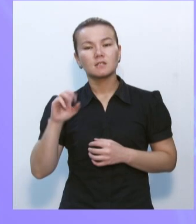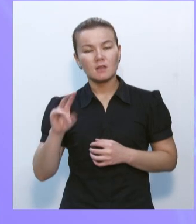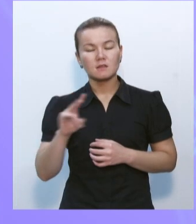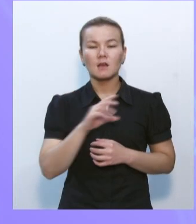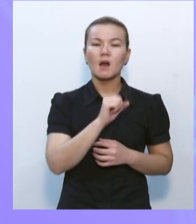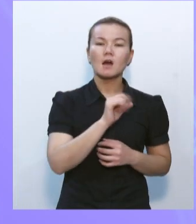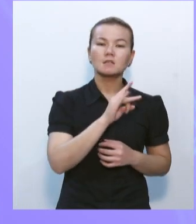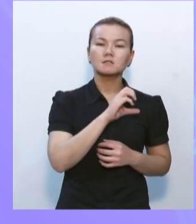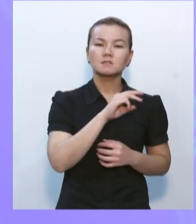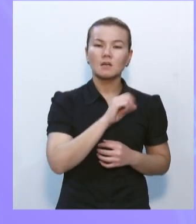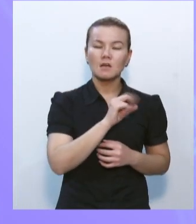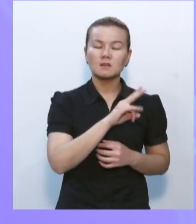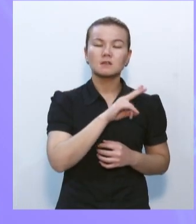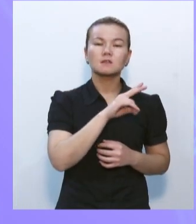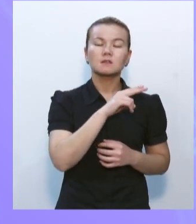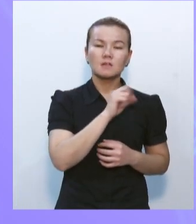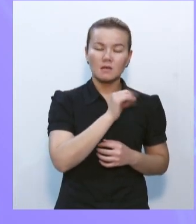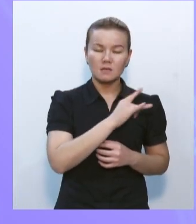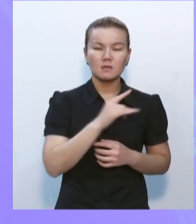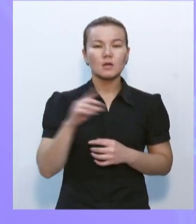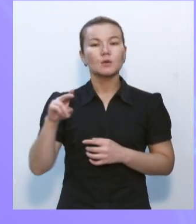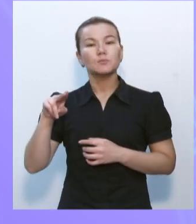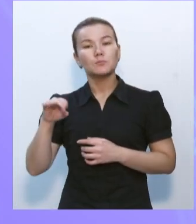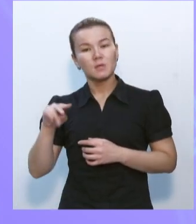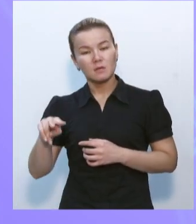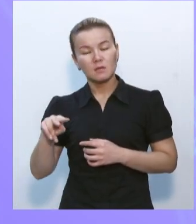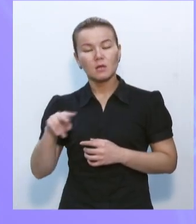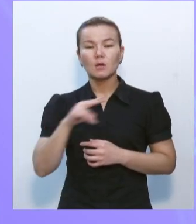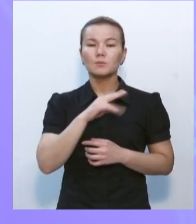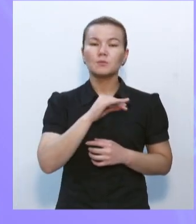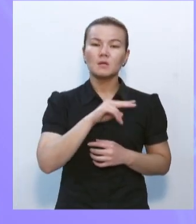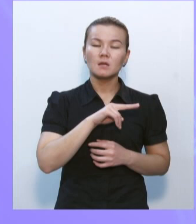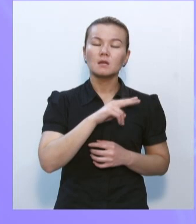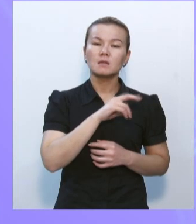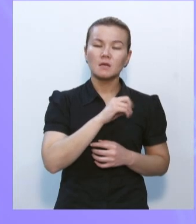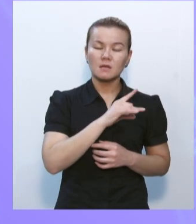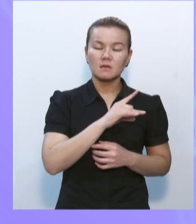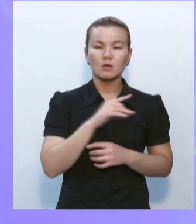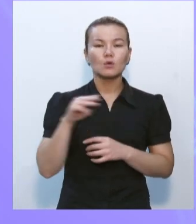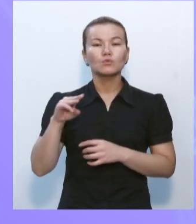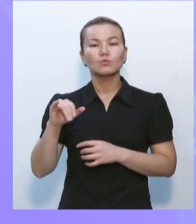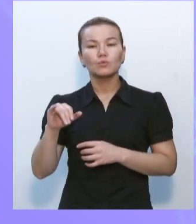арстандар. Пил, пилдер. Түлкү,